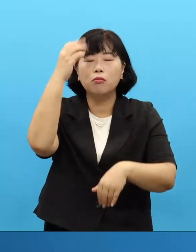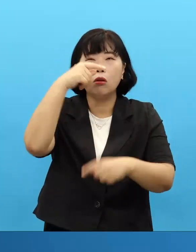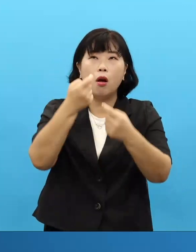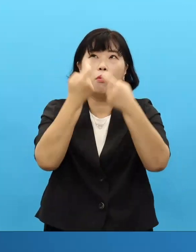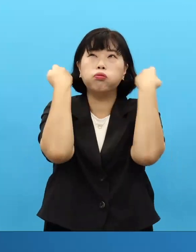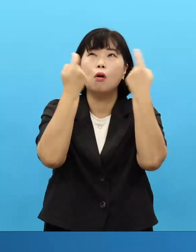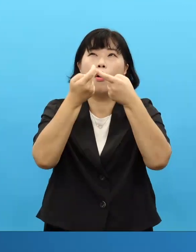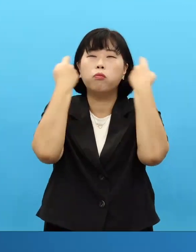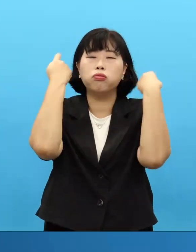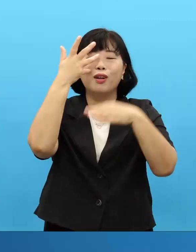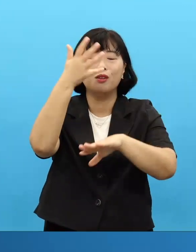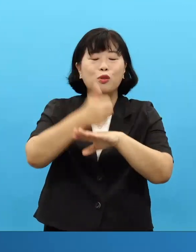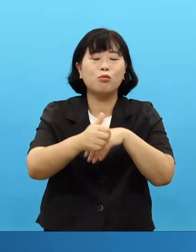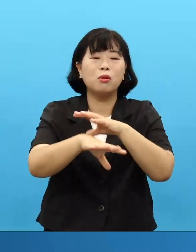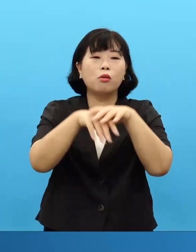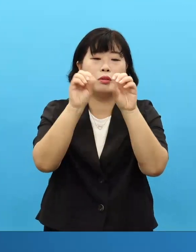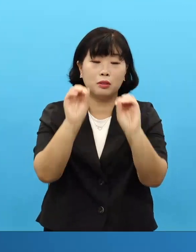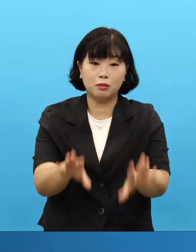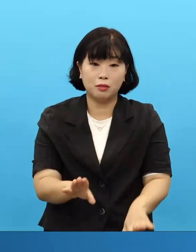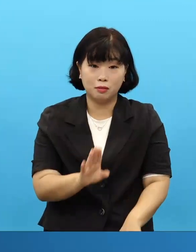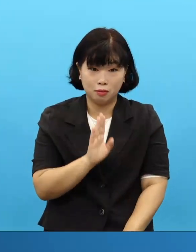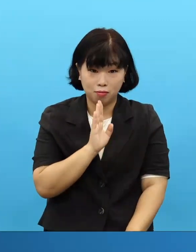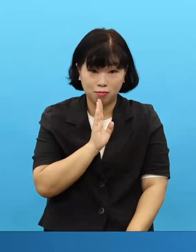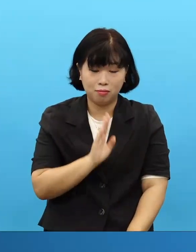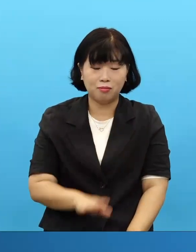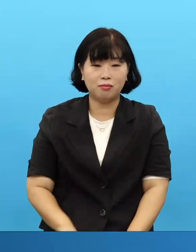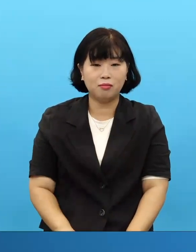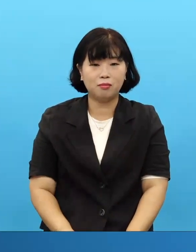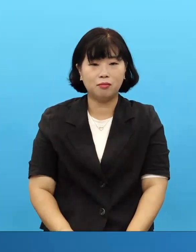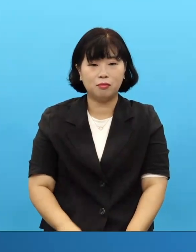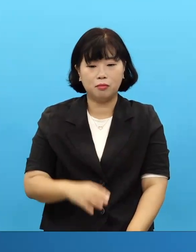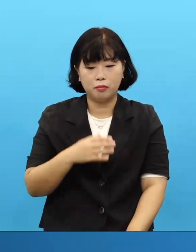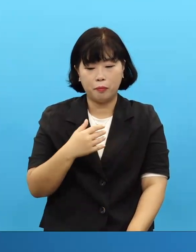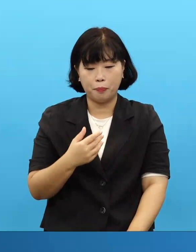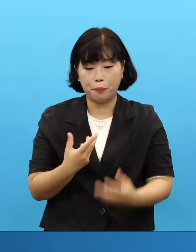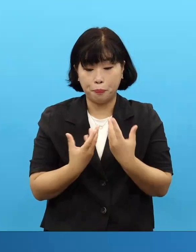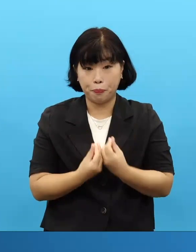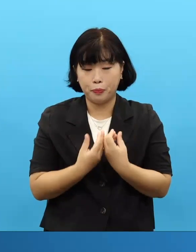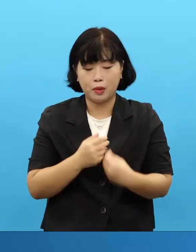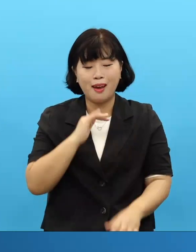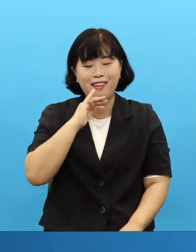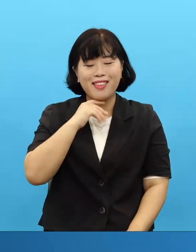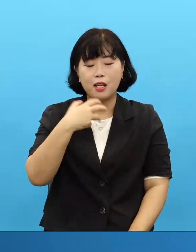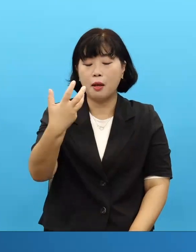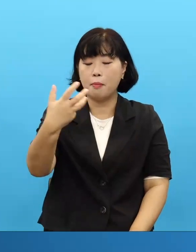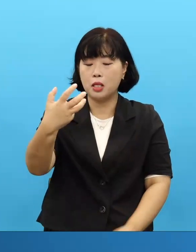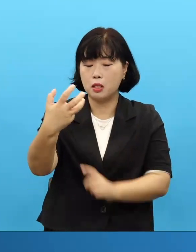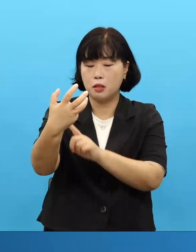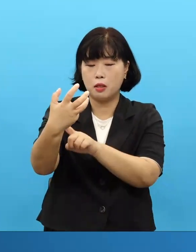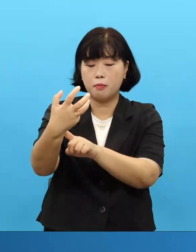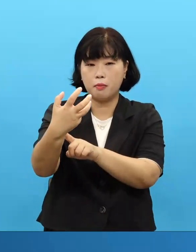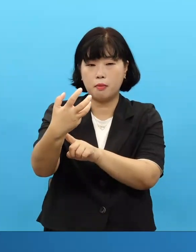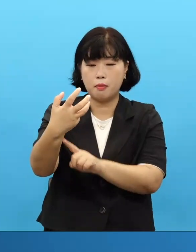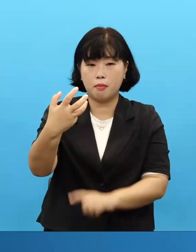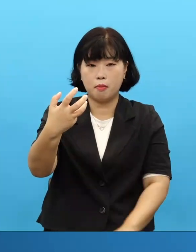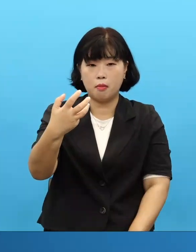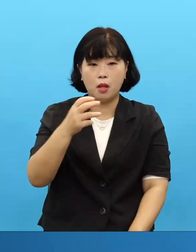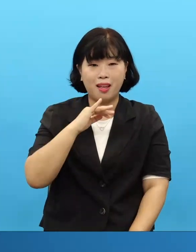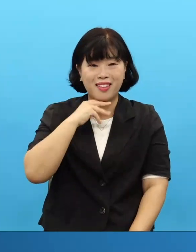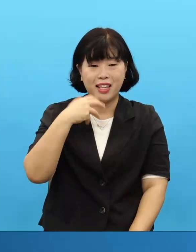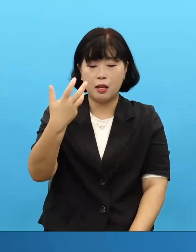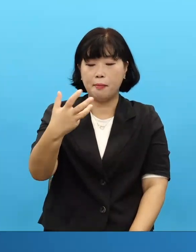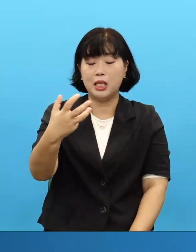다 살한 거잖아요. At the age of 80, he discovered this. In other words, he's at the end of his line. 나는 이제 더